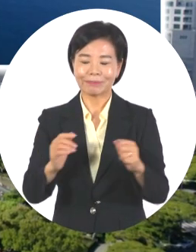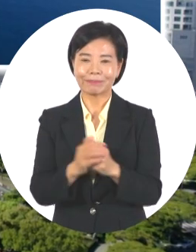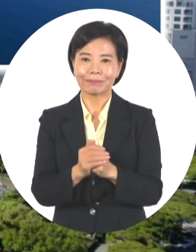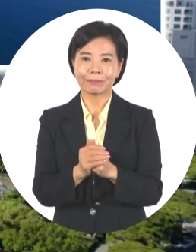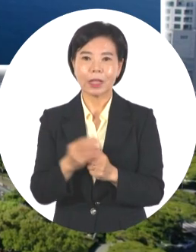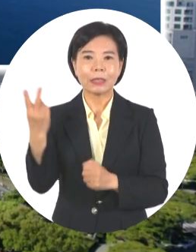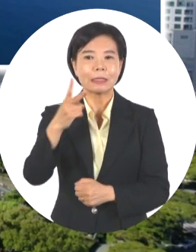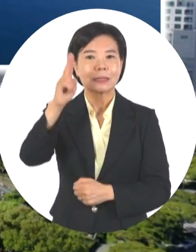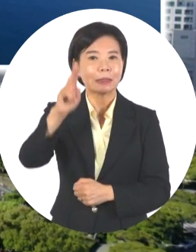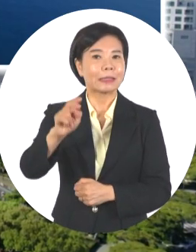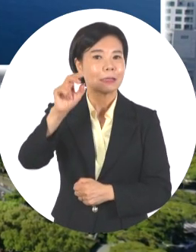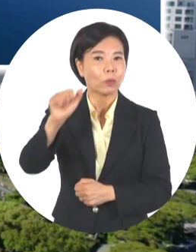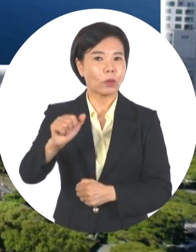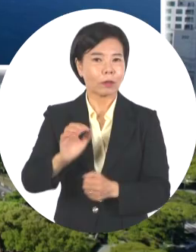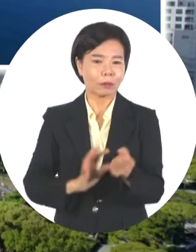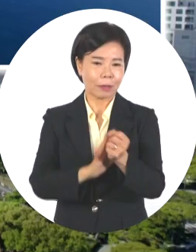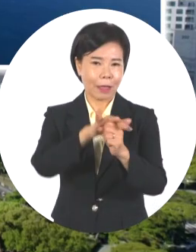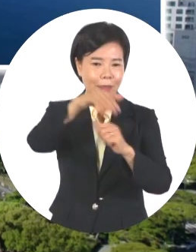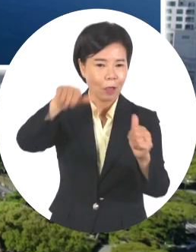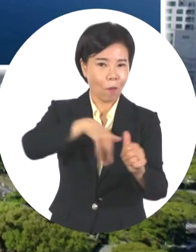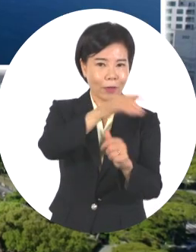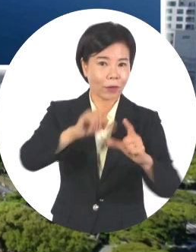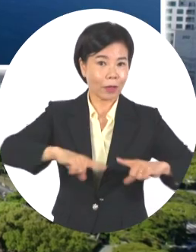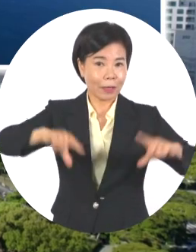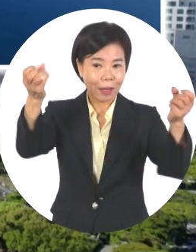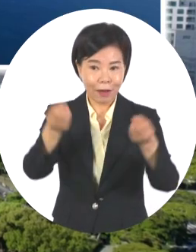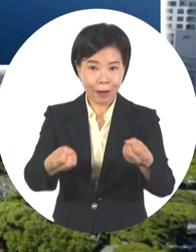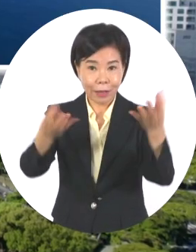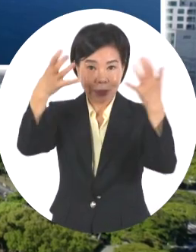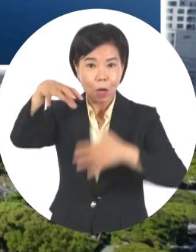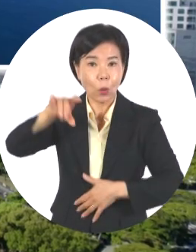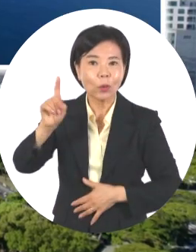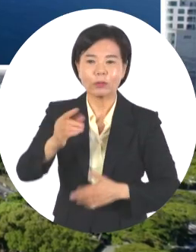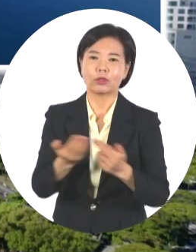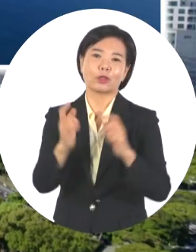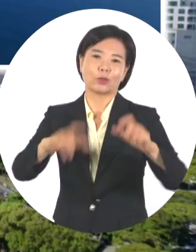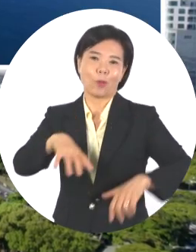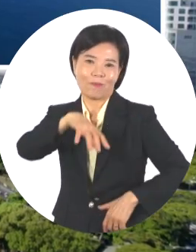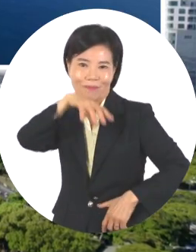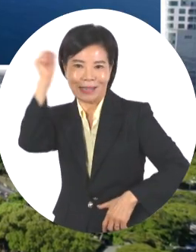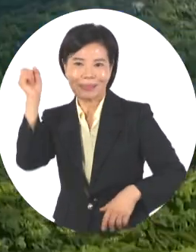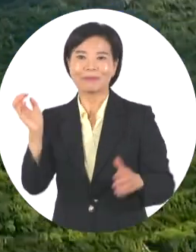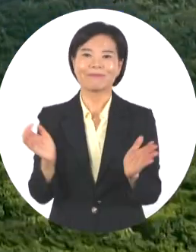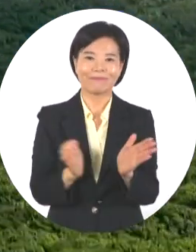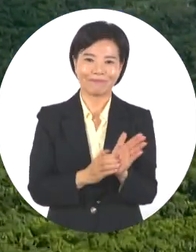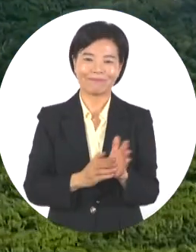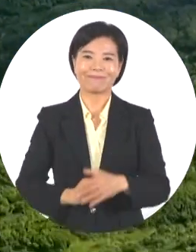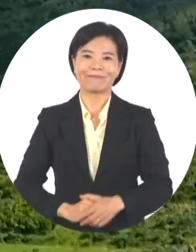제주특별자치도가 2025년 세계 환경의 날 행사 개최지로 최종 선정됐습니다.